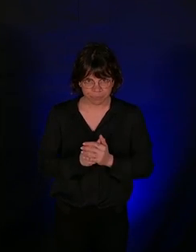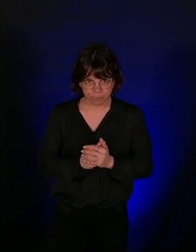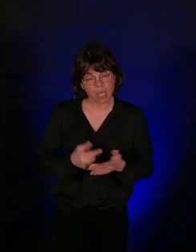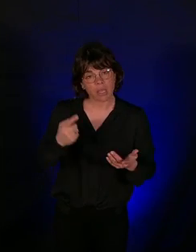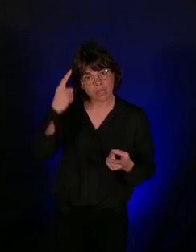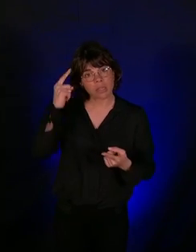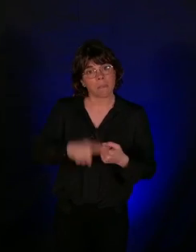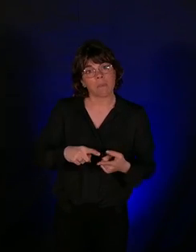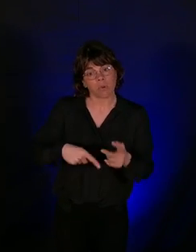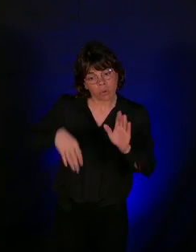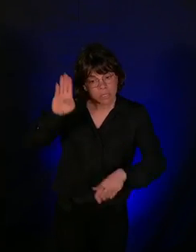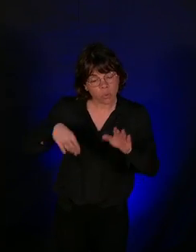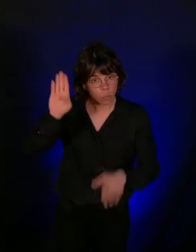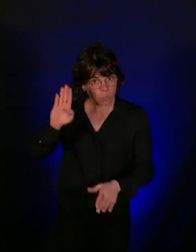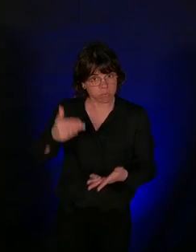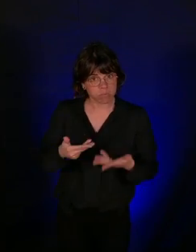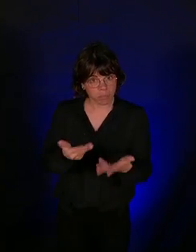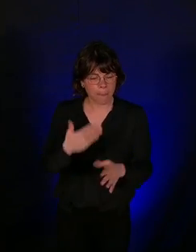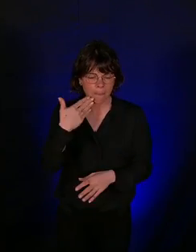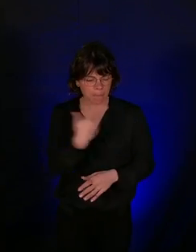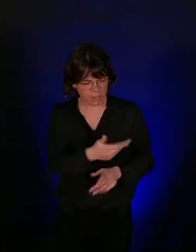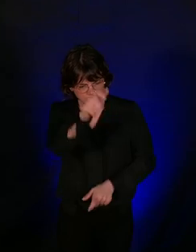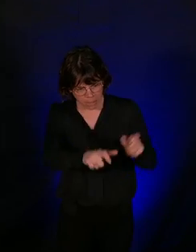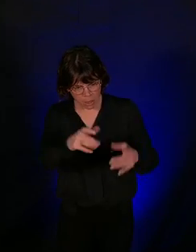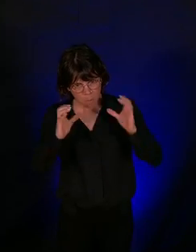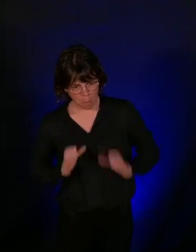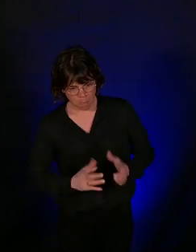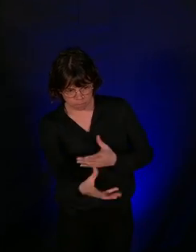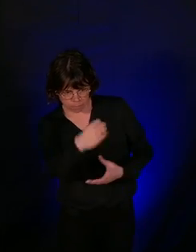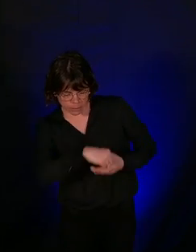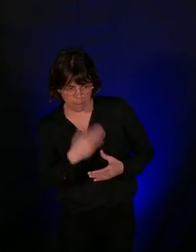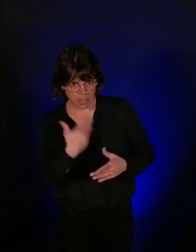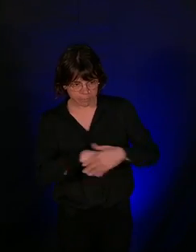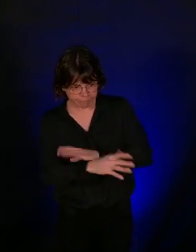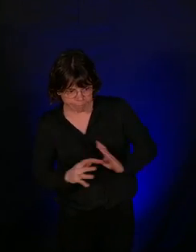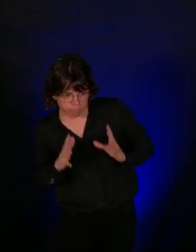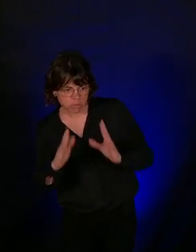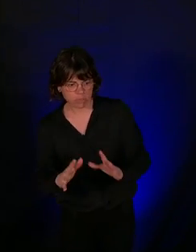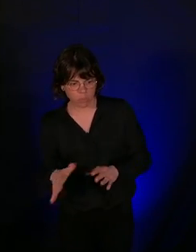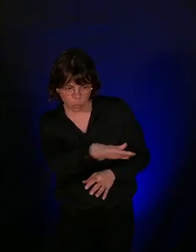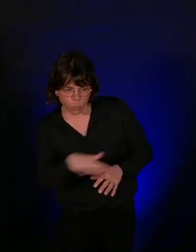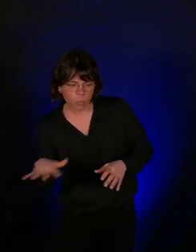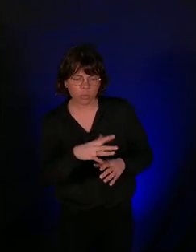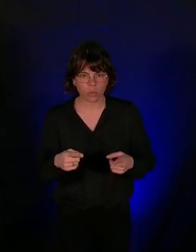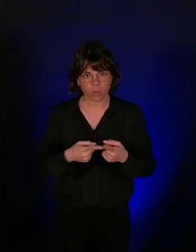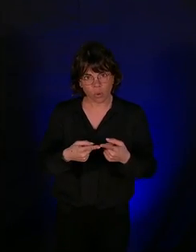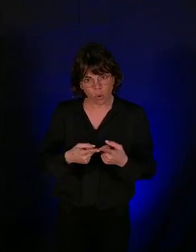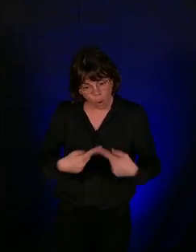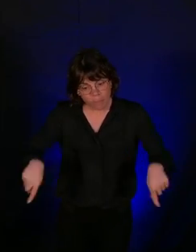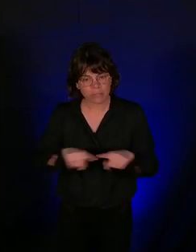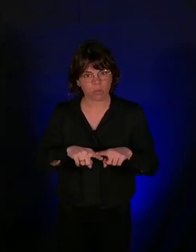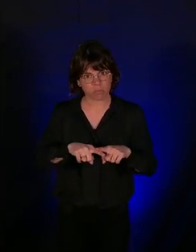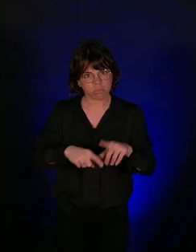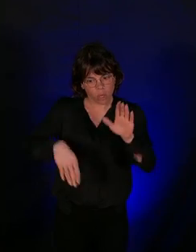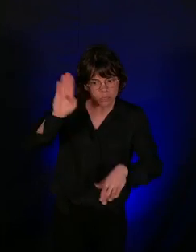commission des candidatures dont je remercie les membres pour leur engagement et leur participation active la commission des candidatures est composée de